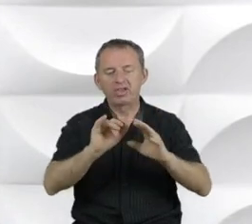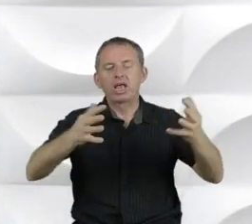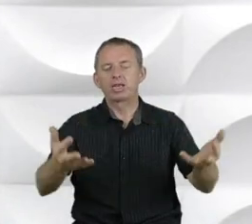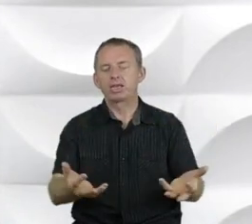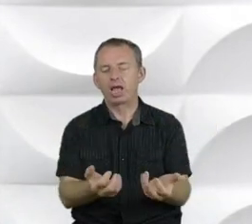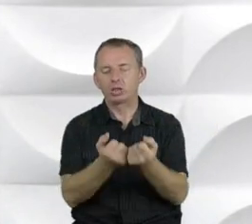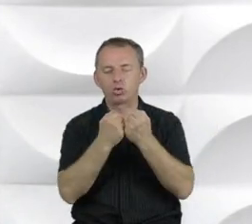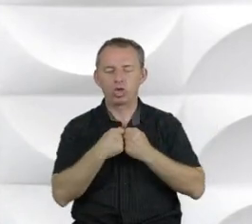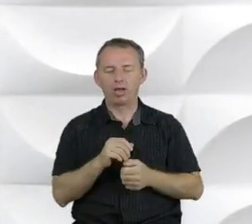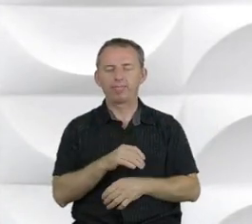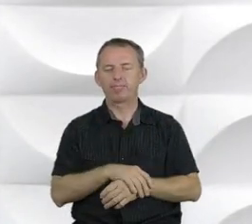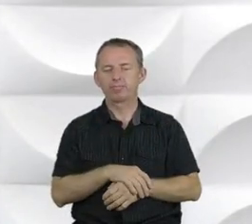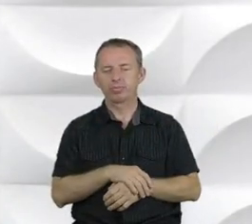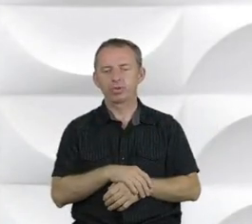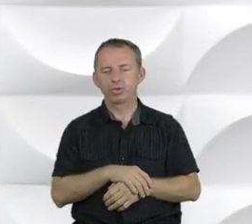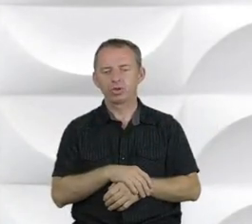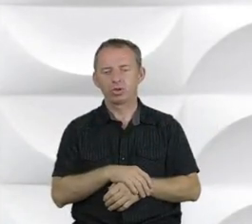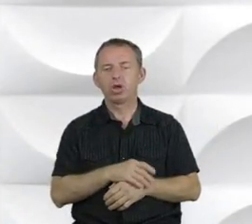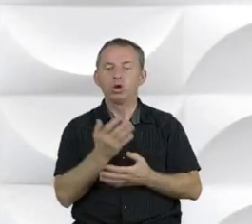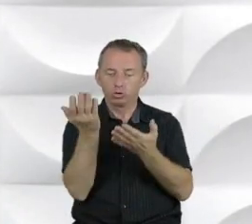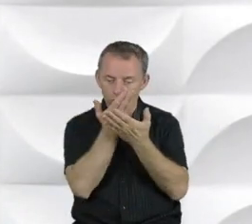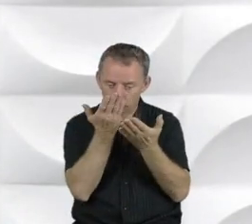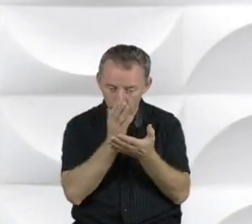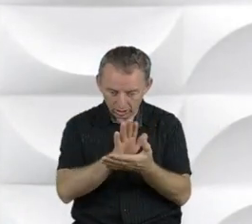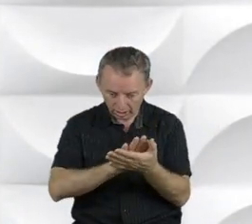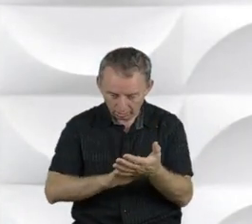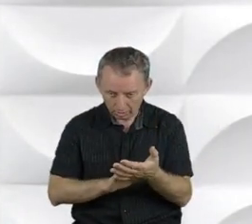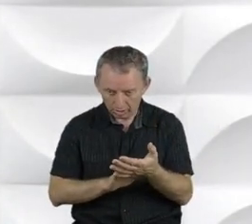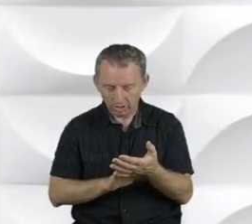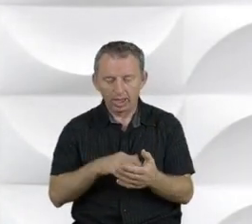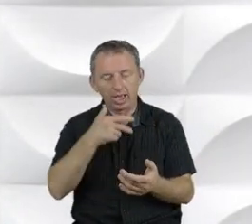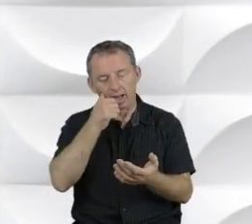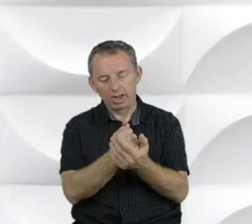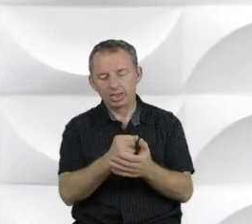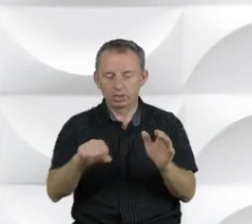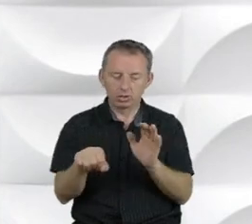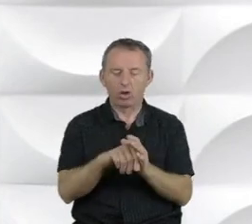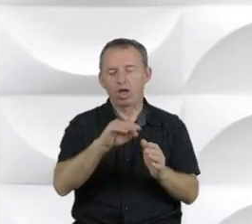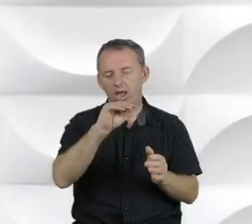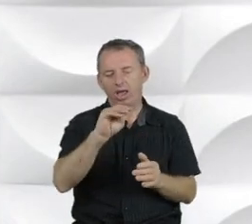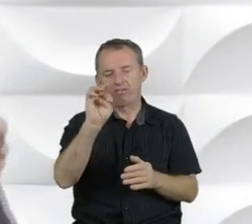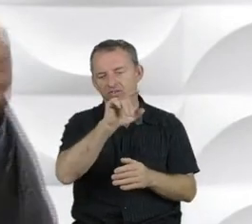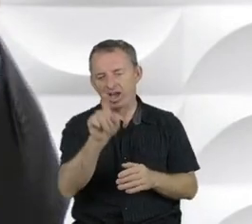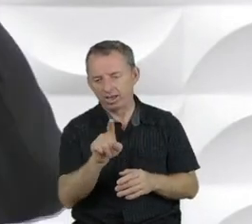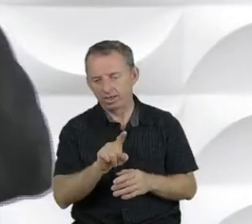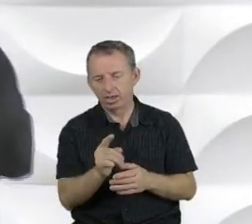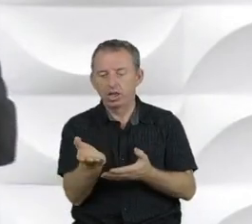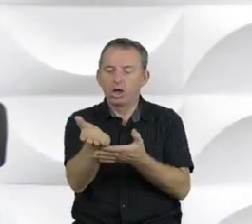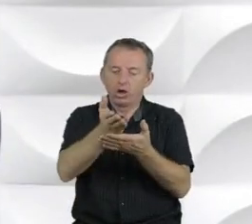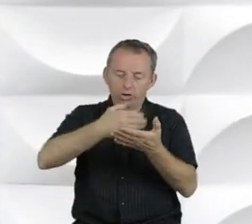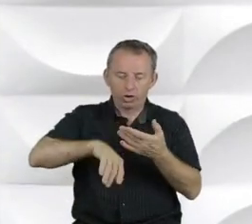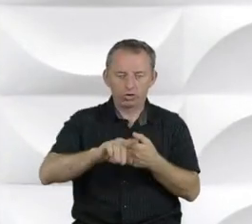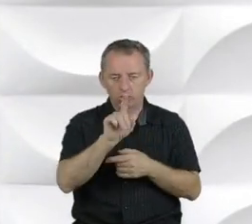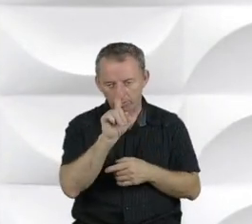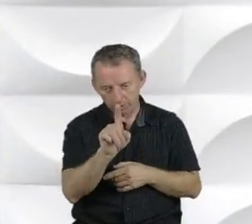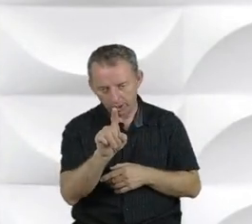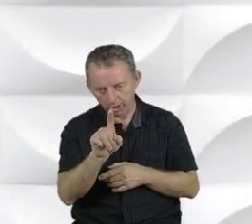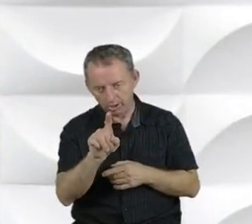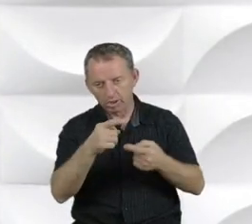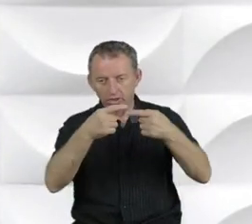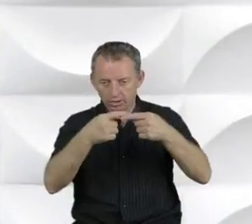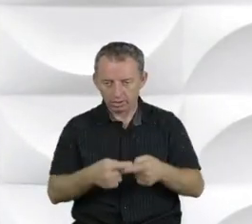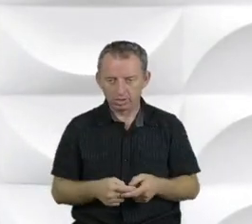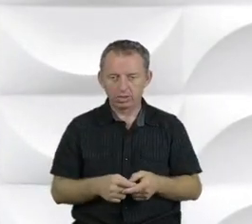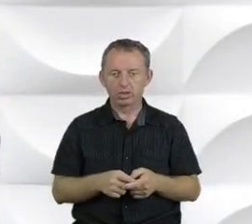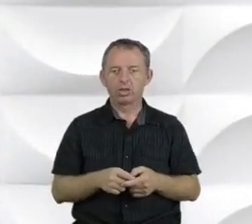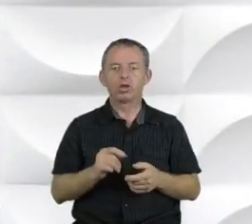Czytany był tekst z listu do Efezjan. rozdział pierwszy i tutaj sięgnę